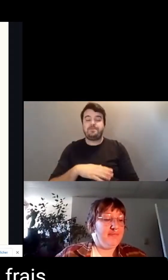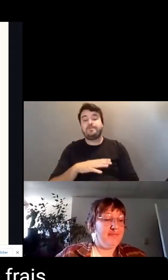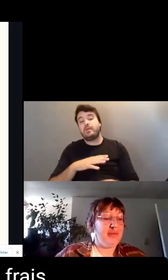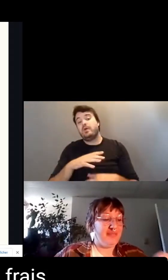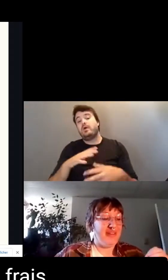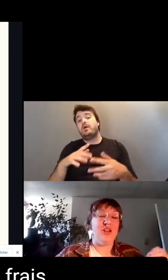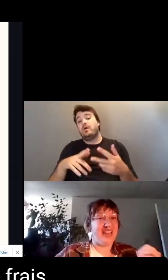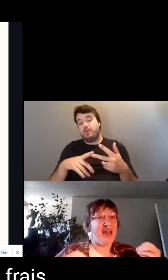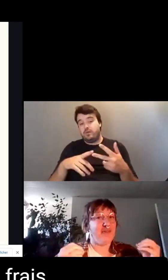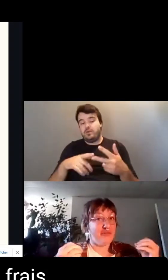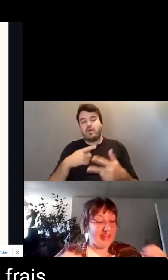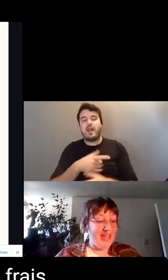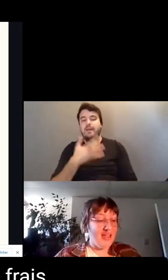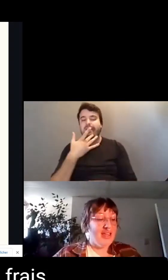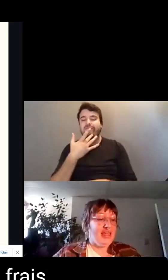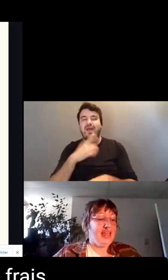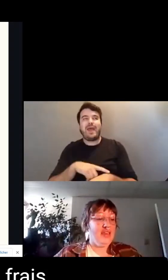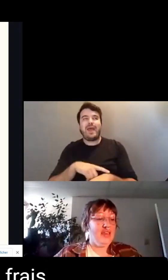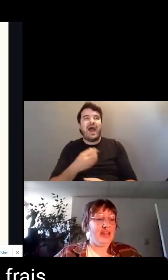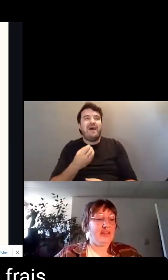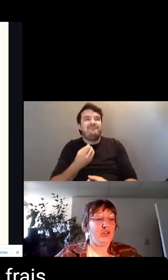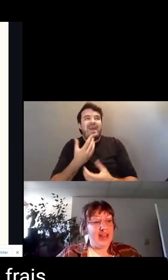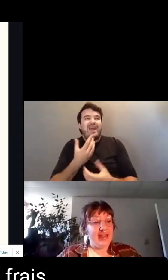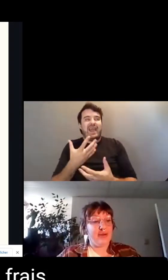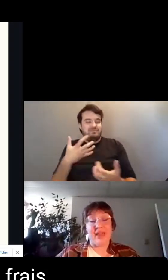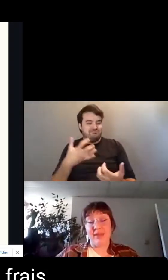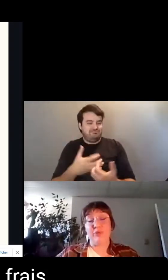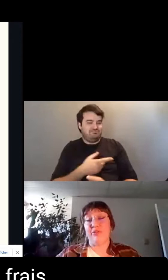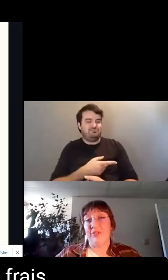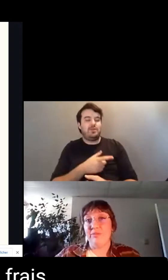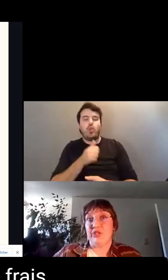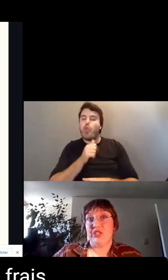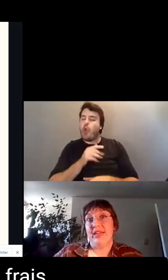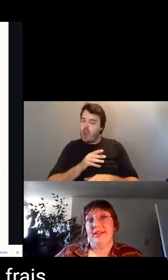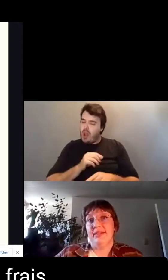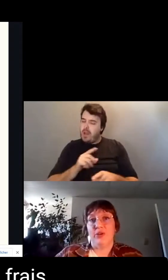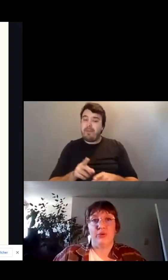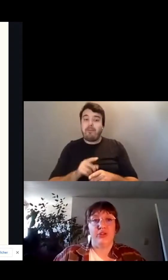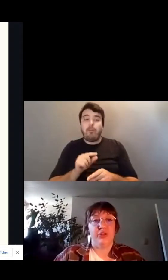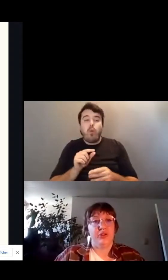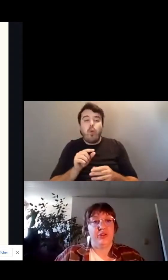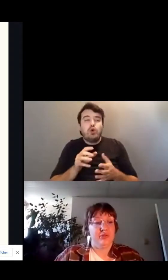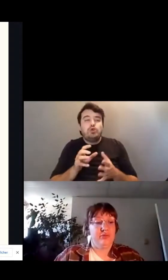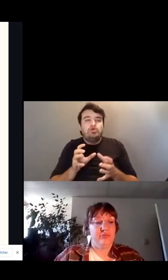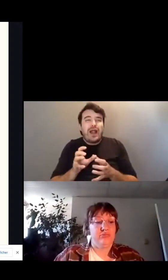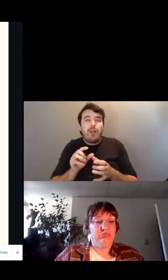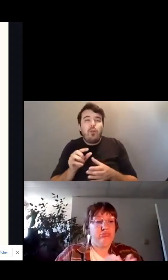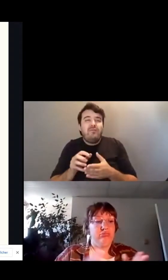elle préfère le temps frais et elle tolère même le faible gel. Donc,